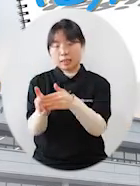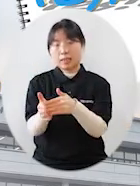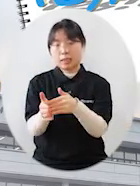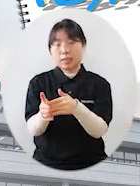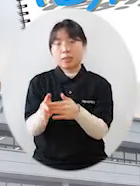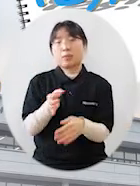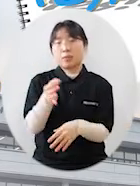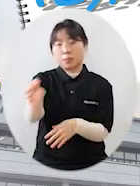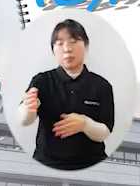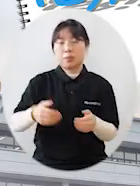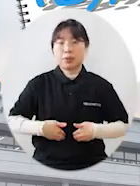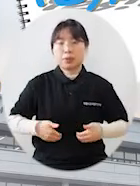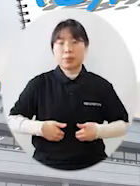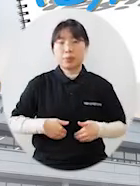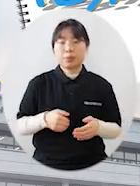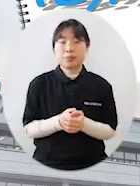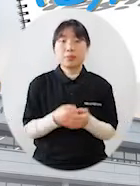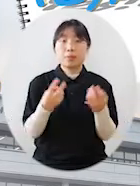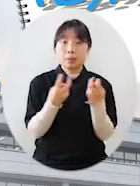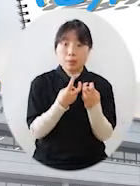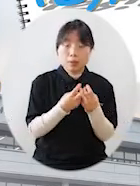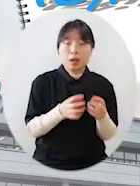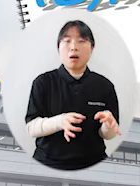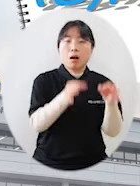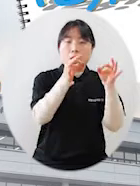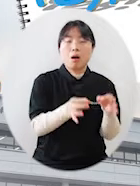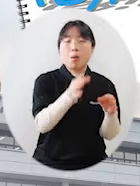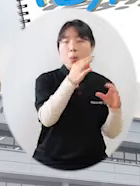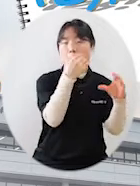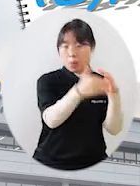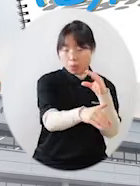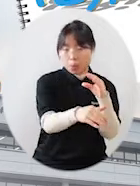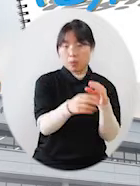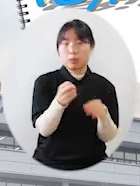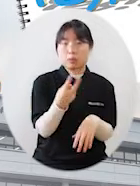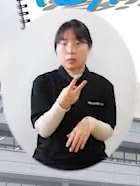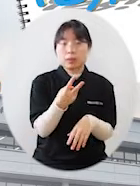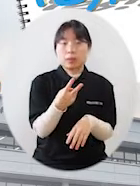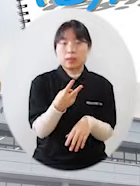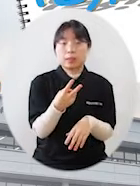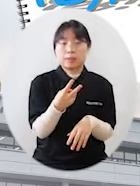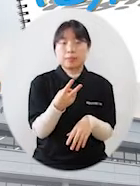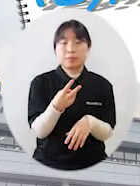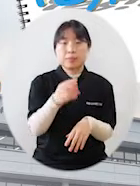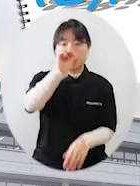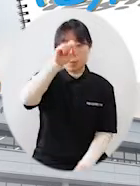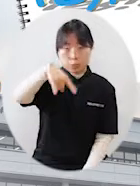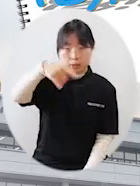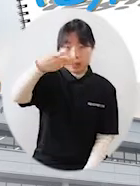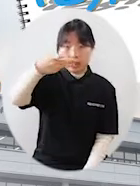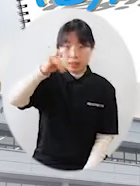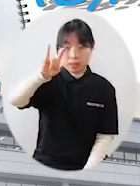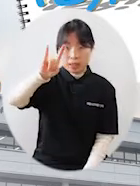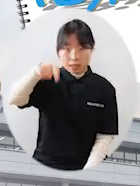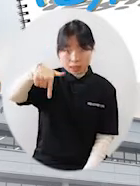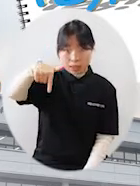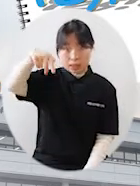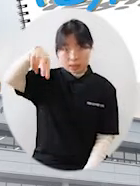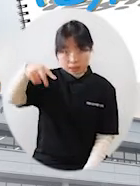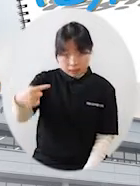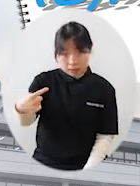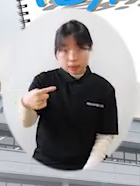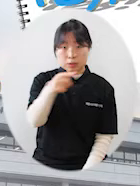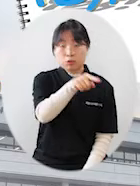수 있습니다. 납부 방법은 모든 금융기관의 ARS, 가상계좌, 위택스에서 편하신